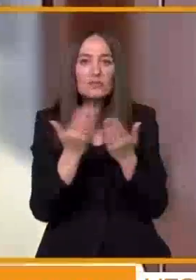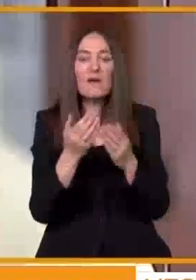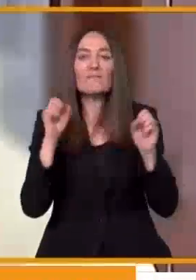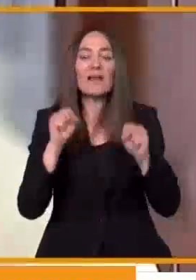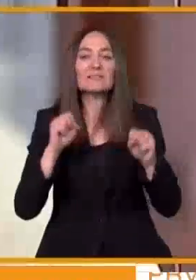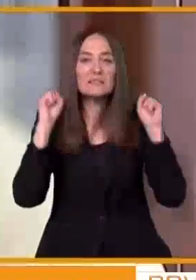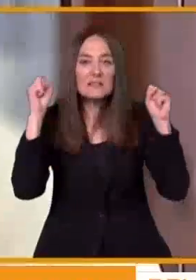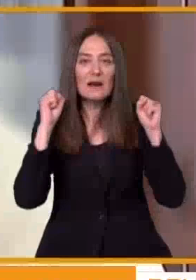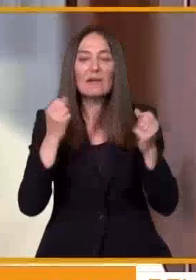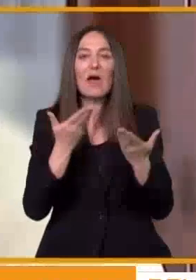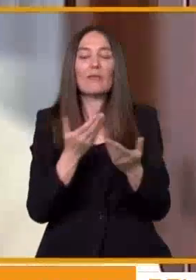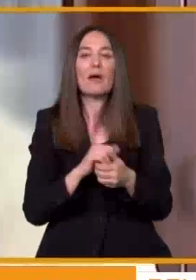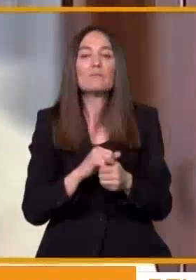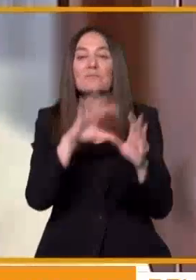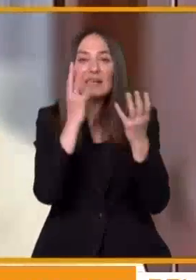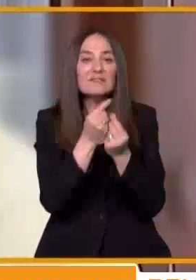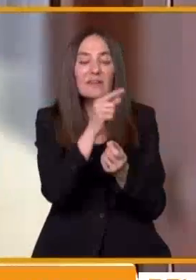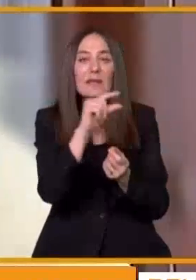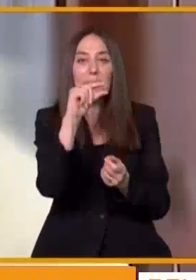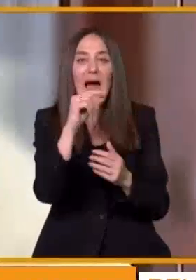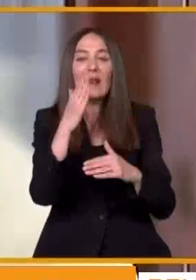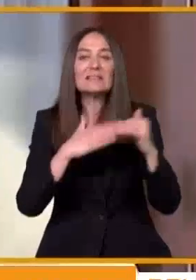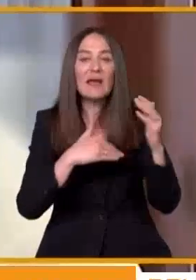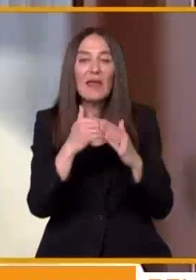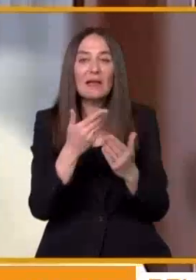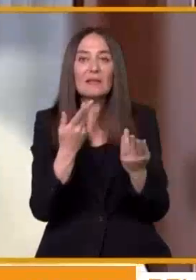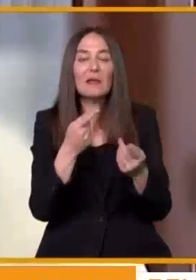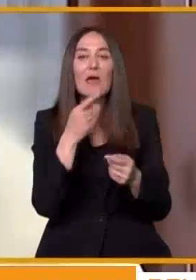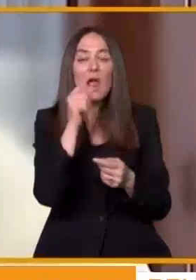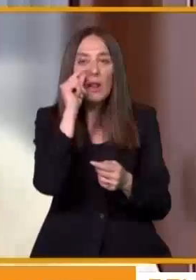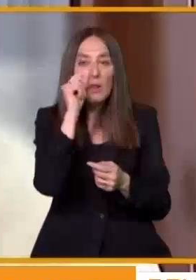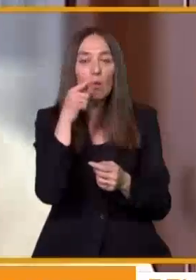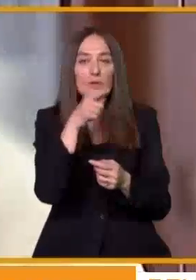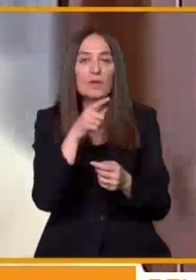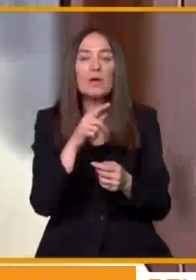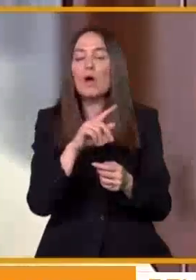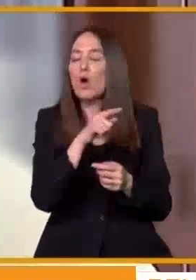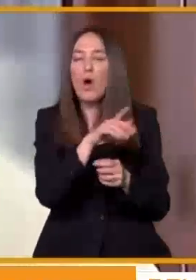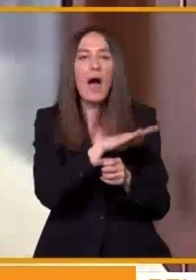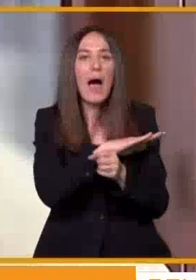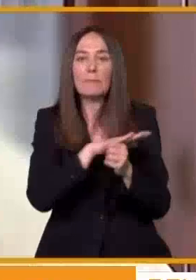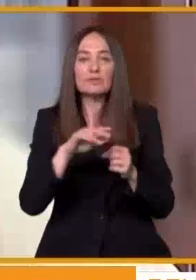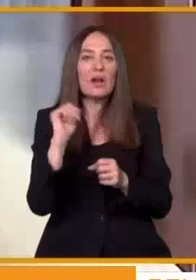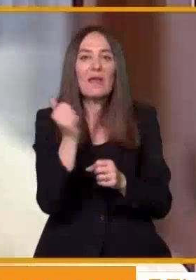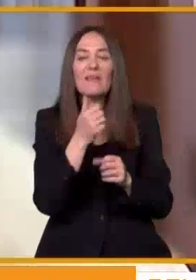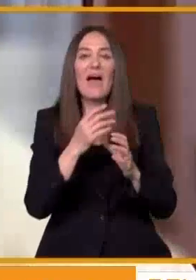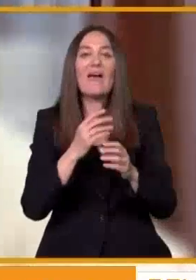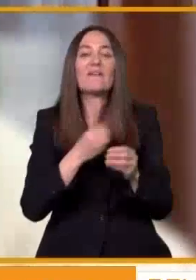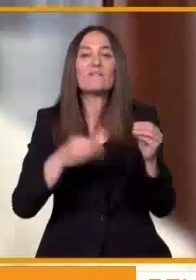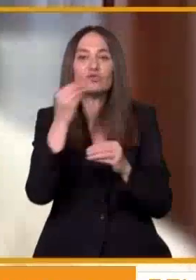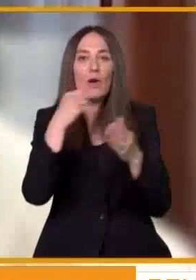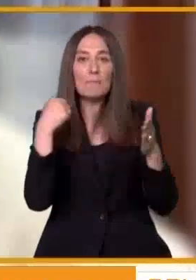vlasnici teretana. Dakle, svi ti male zanatlije ili da kažem ljudi koji su apsolutno najviše pogođeni,